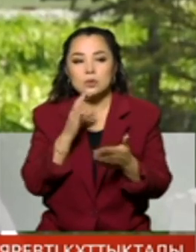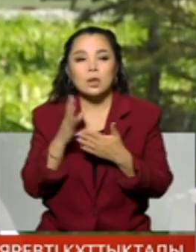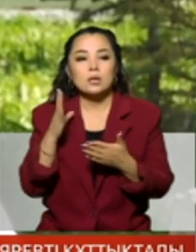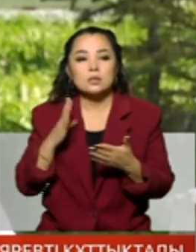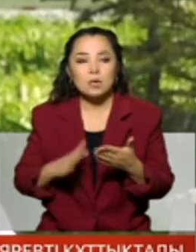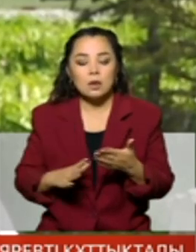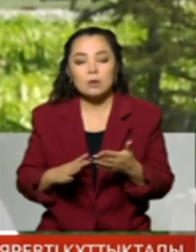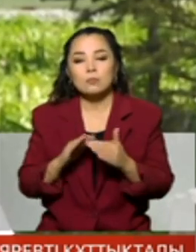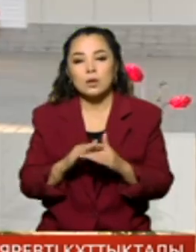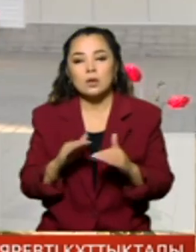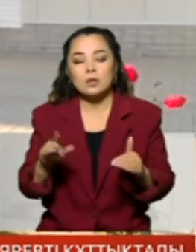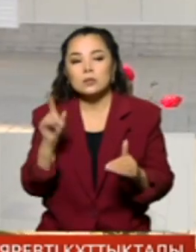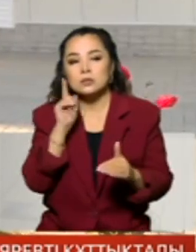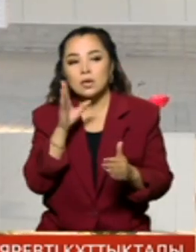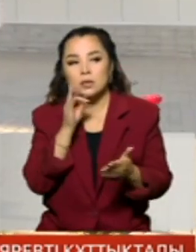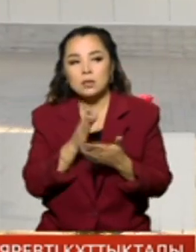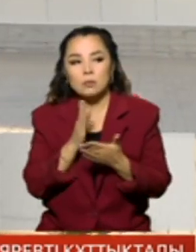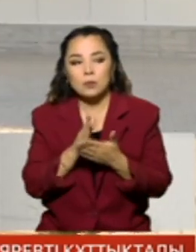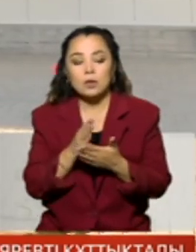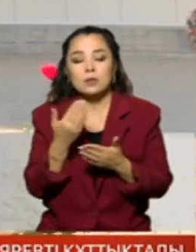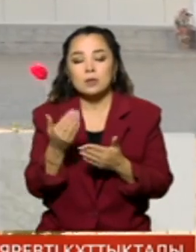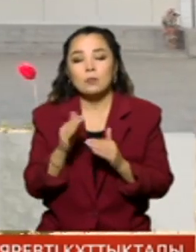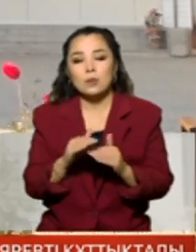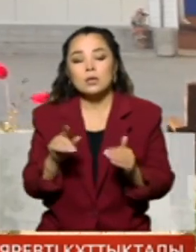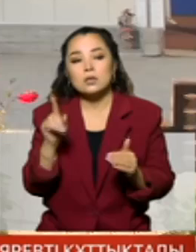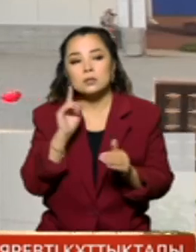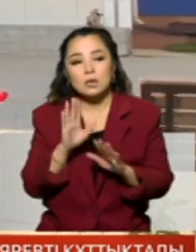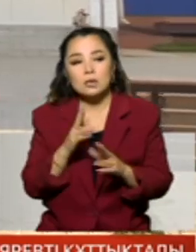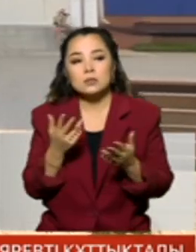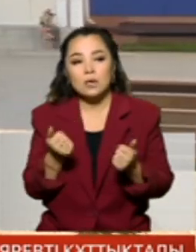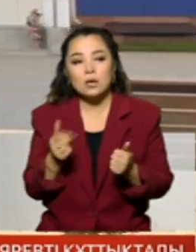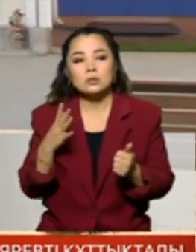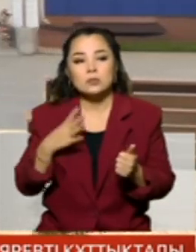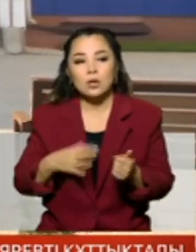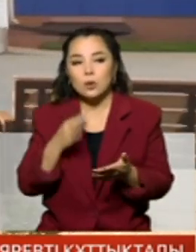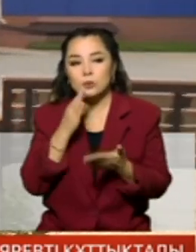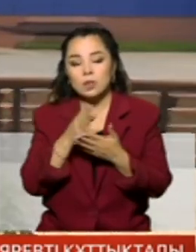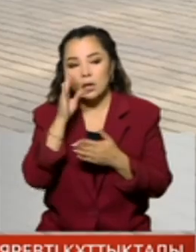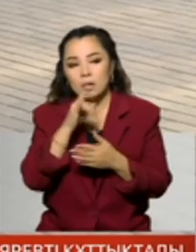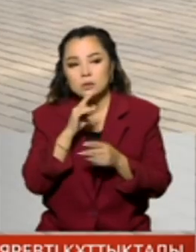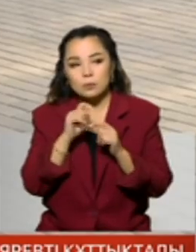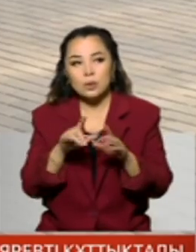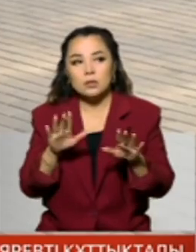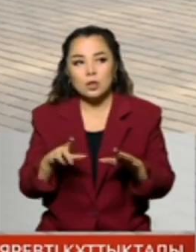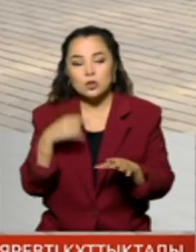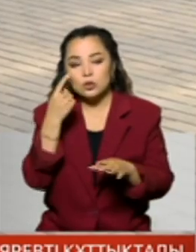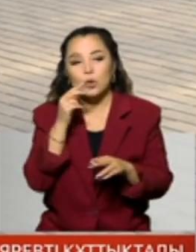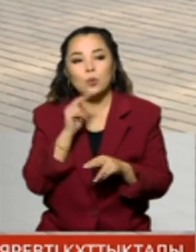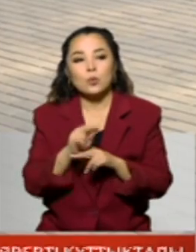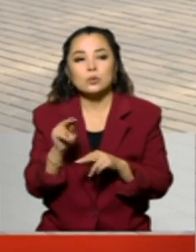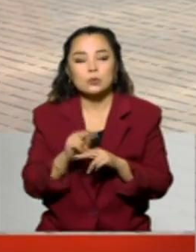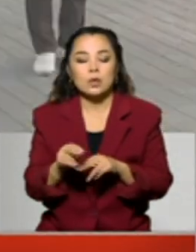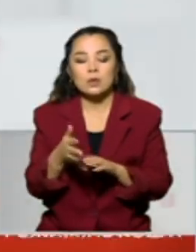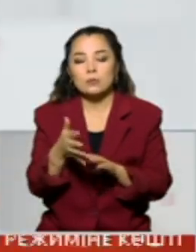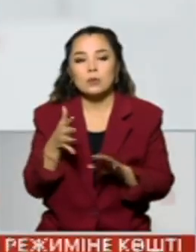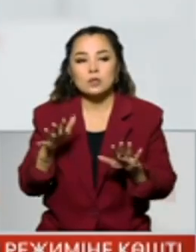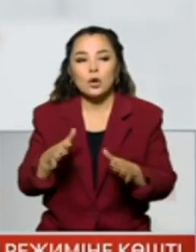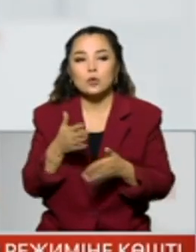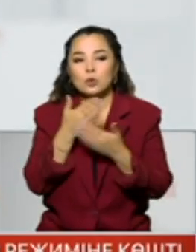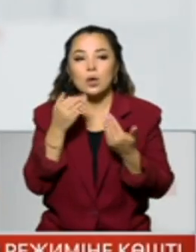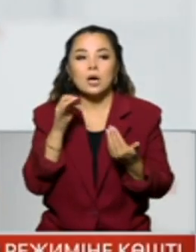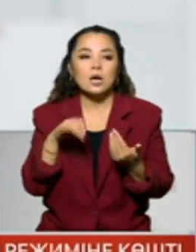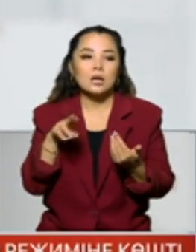кішкене балаға да ыңғайсыз болады. Ыңғайсыз болса да шыдауға тура келеді, өйткені қазақ мектебін жеке оқытатын ыңғайлы ғимарат жоқ.